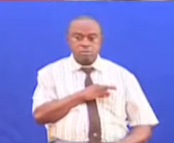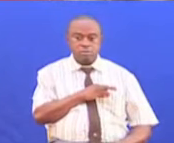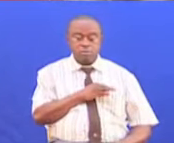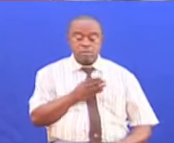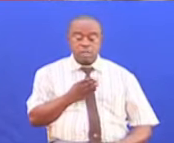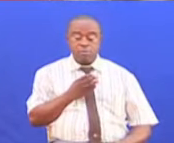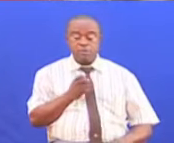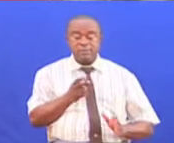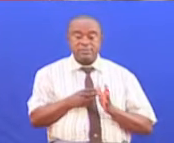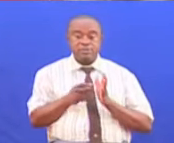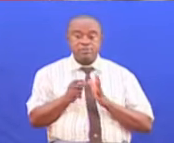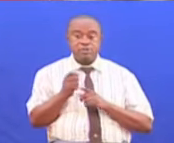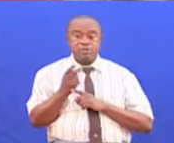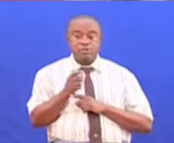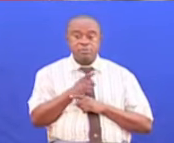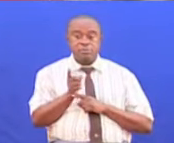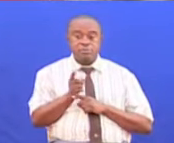bilion